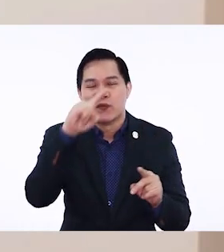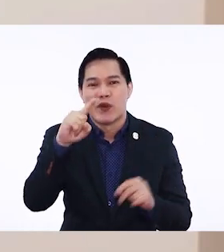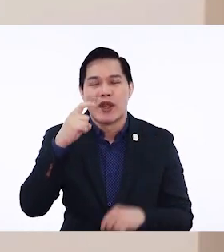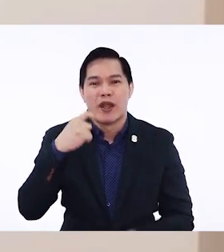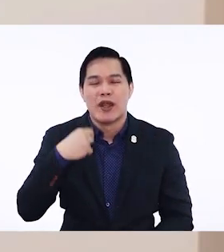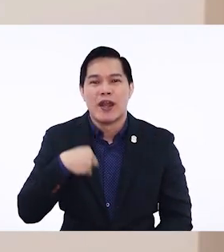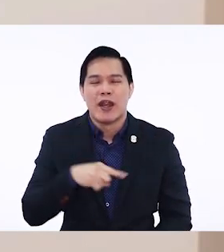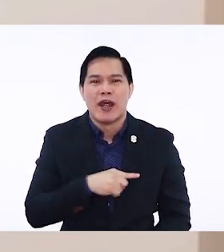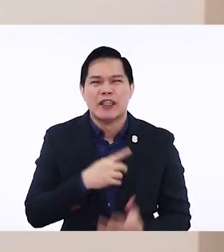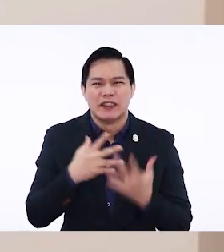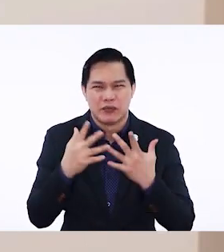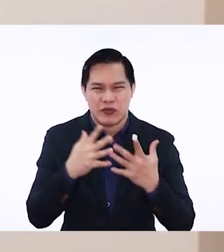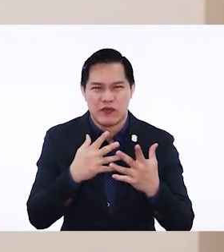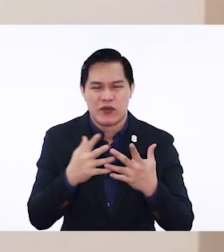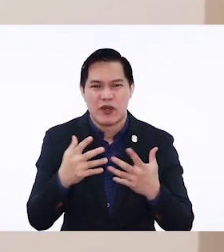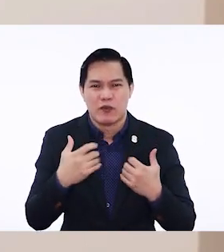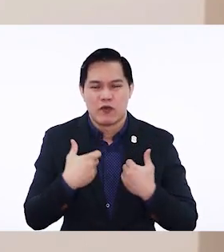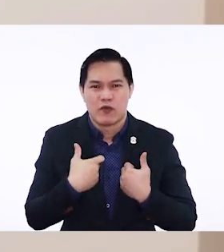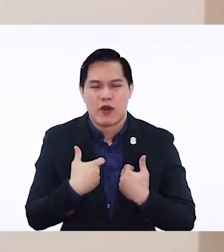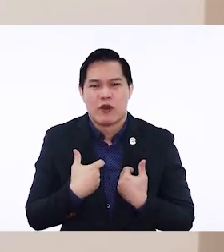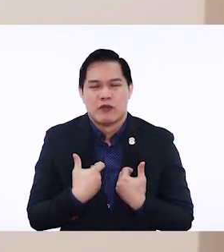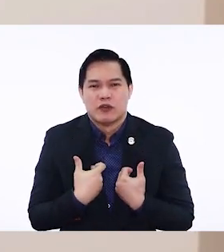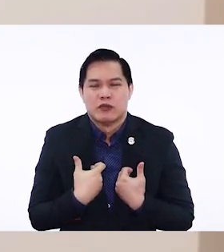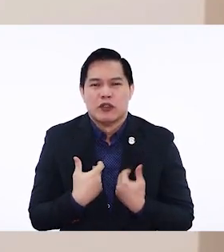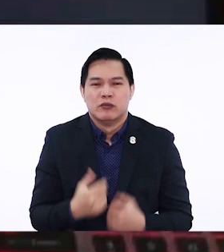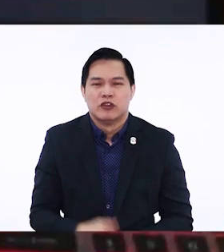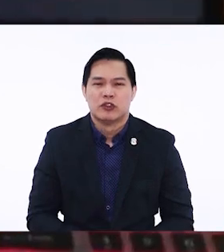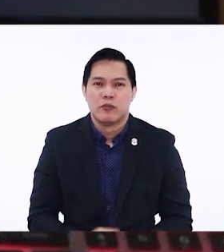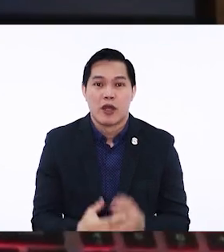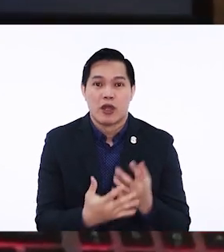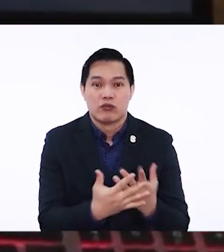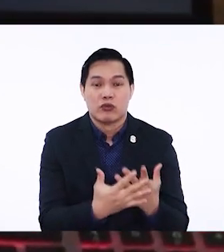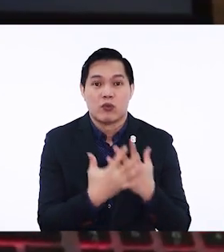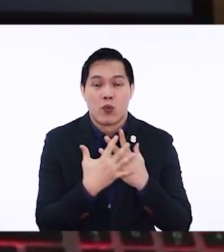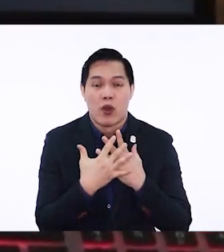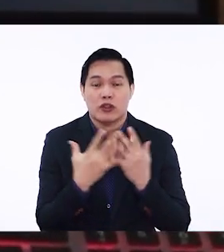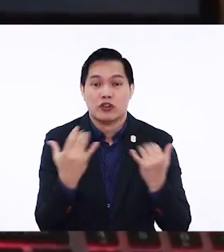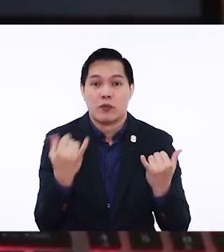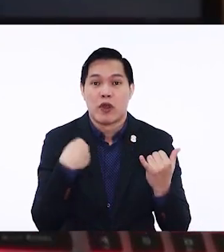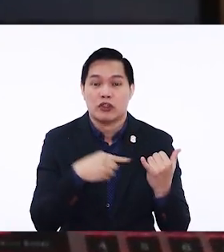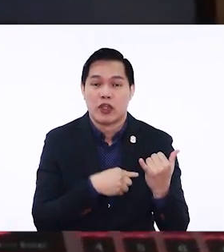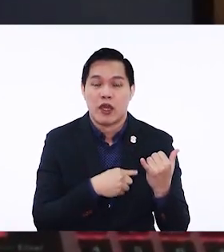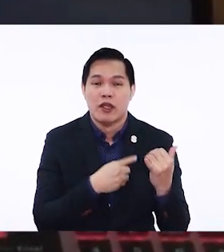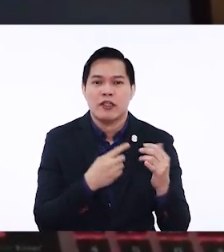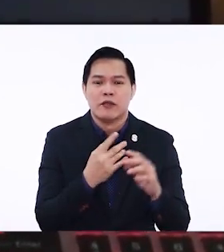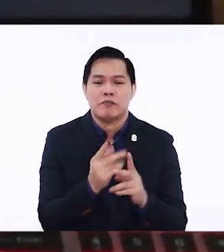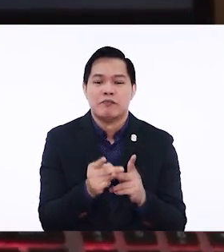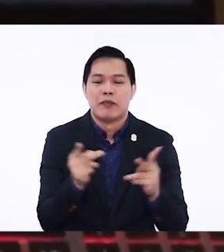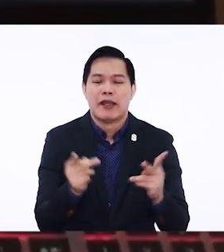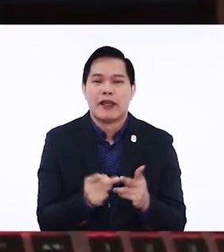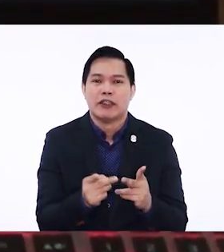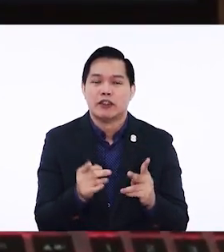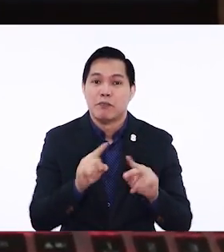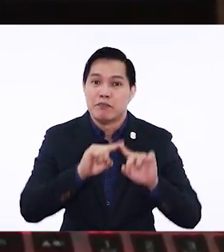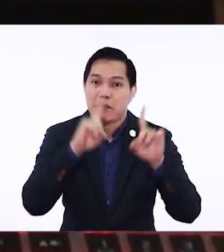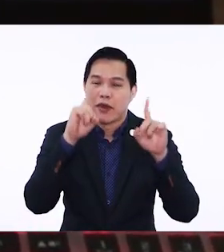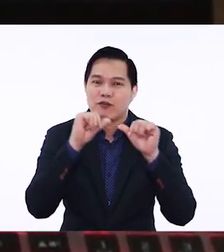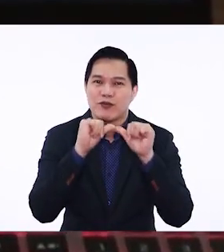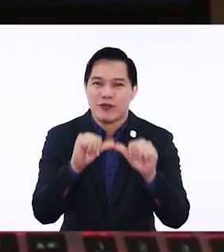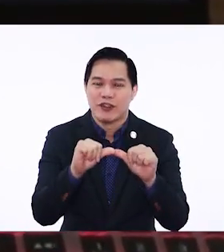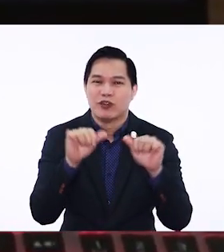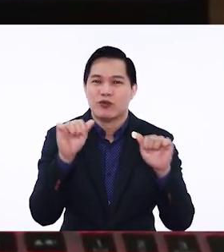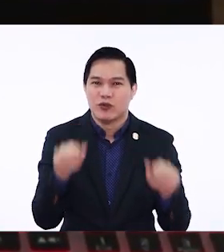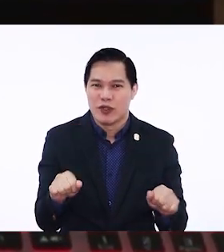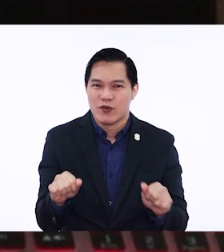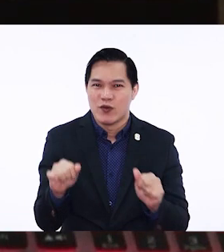na kahit na may umiiral na community quarantine sa ating lugar ay magagawa pa rin nating